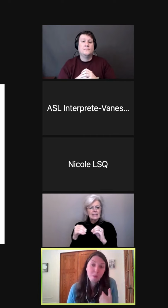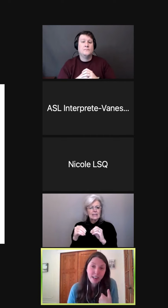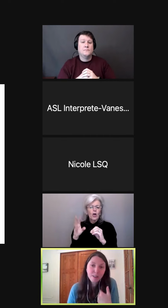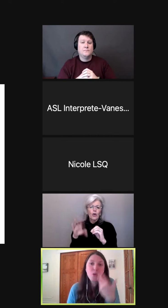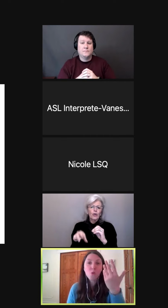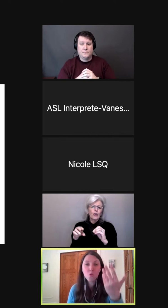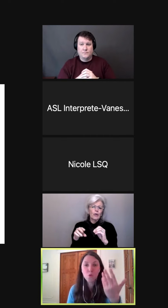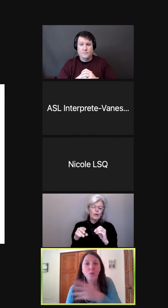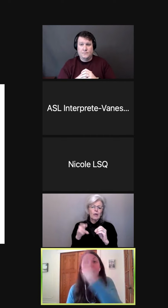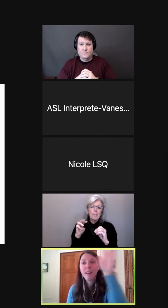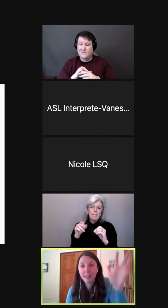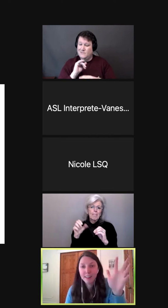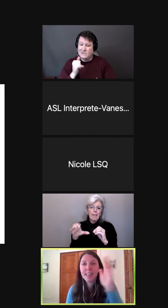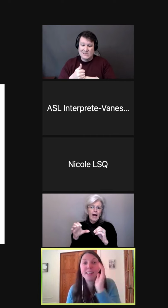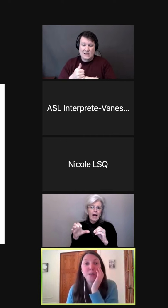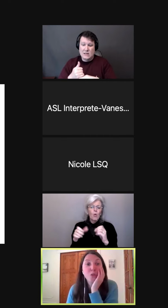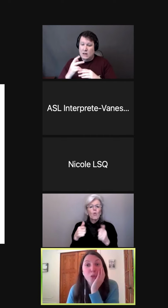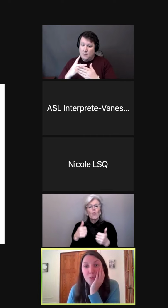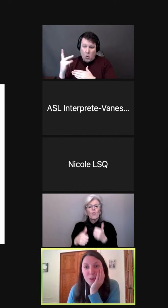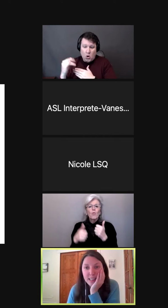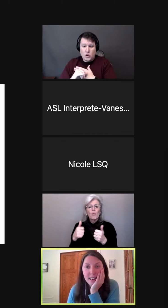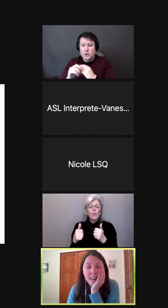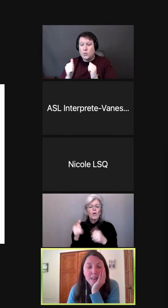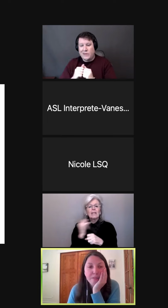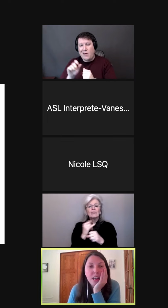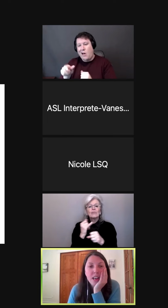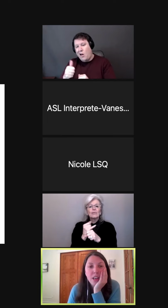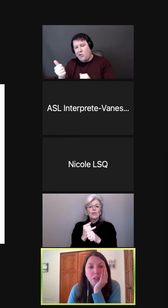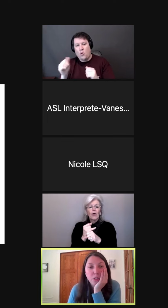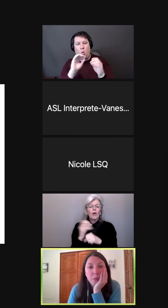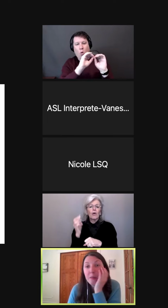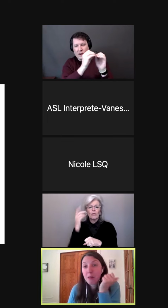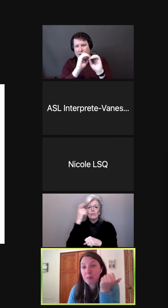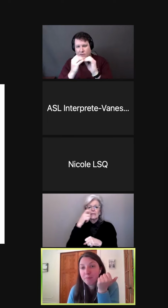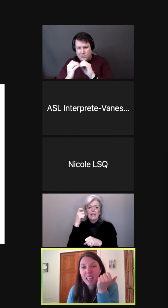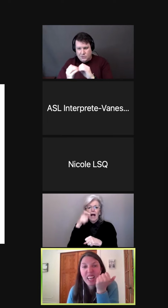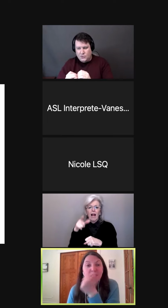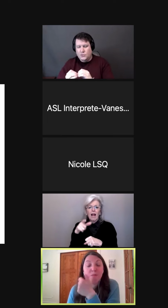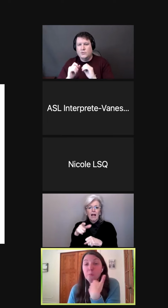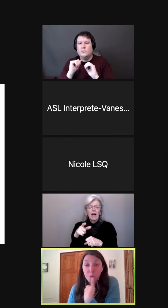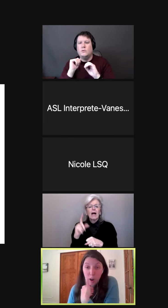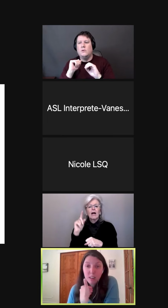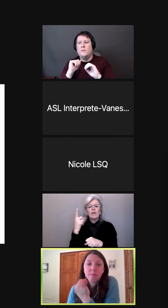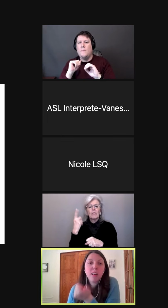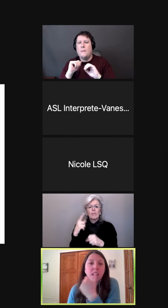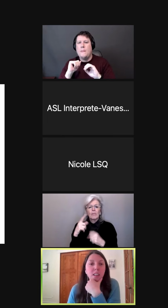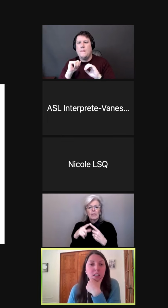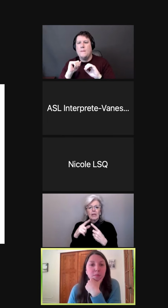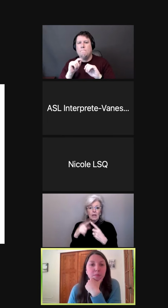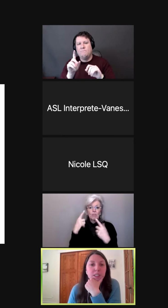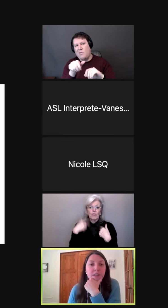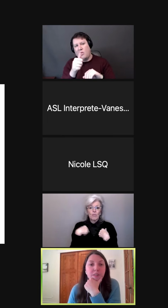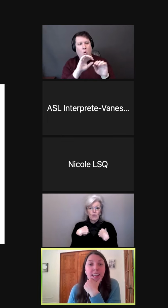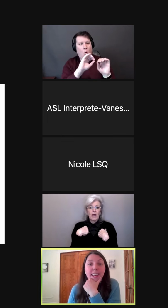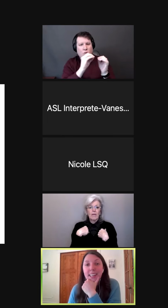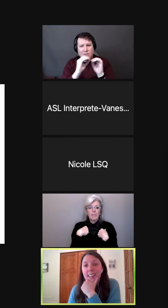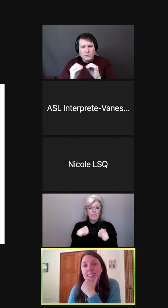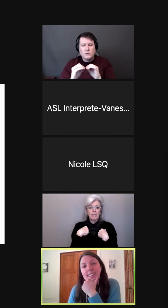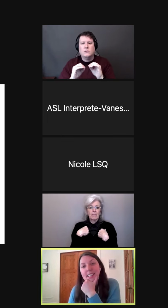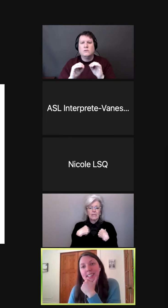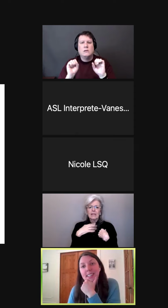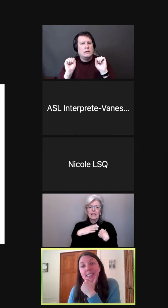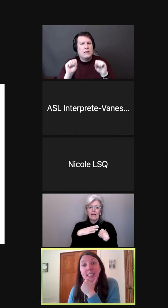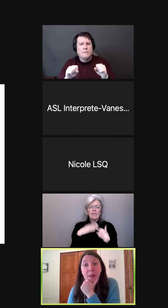en fait, le MAC ou l'institution muséale. Donc, premièrement, pour moi, il y avait